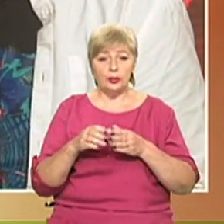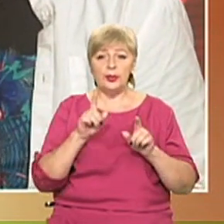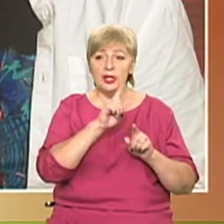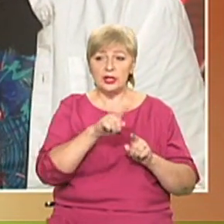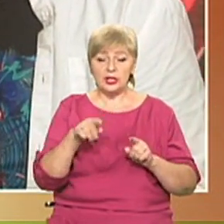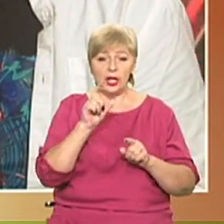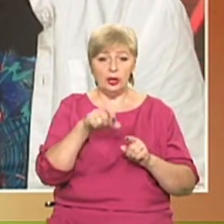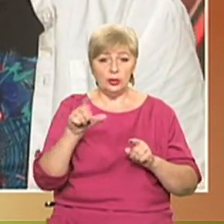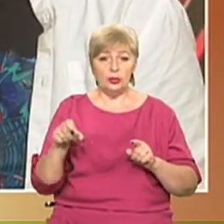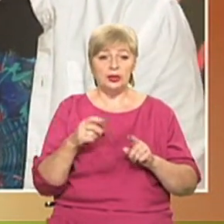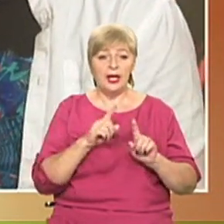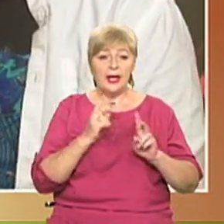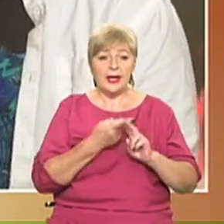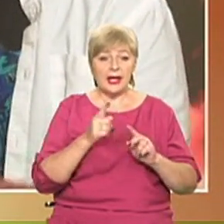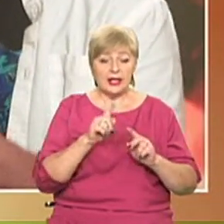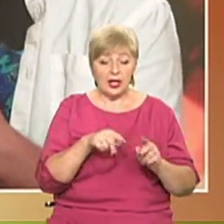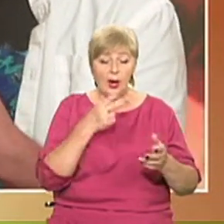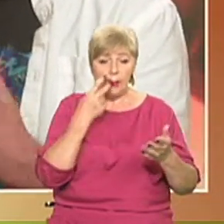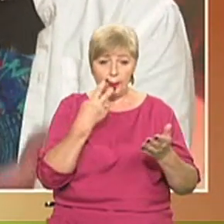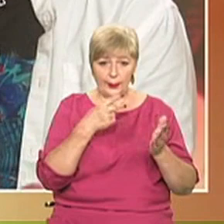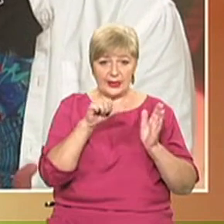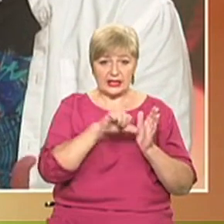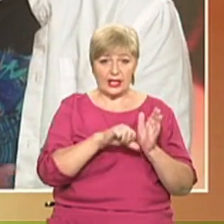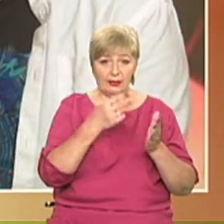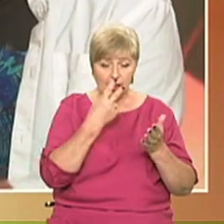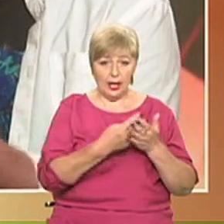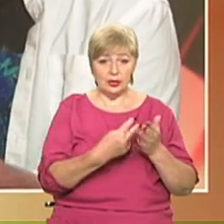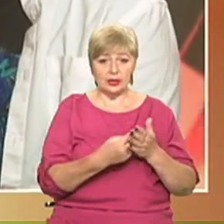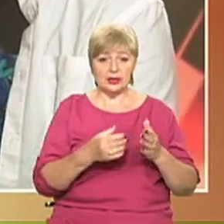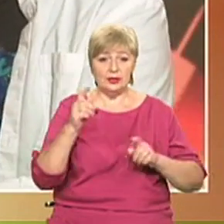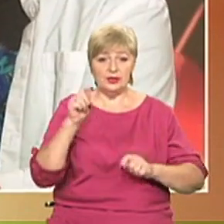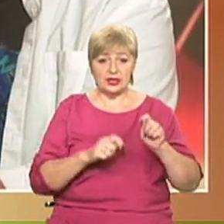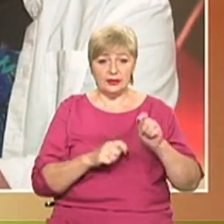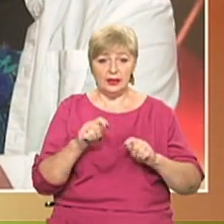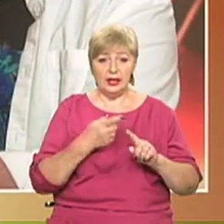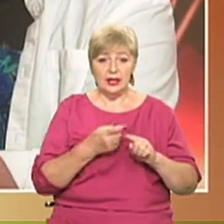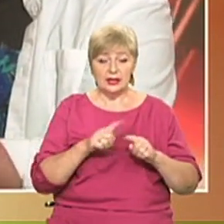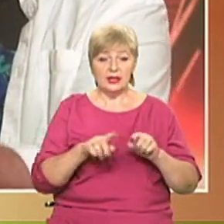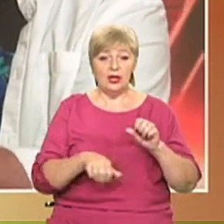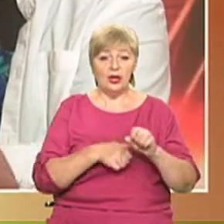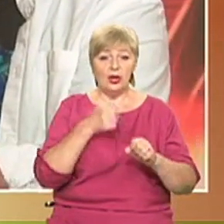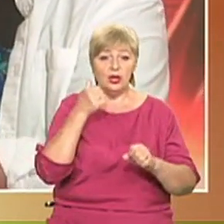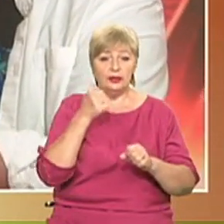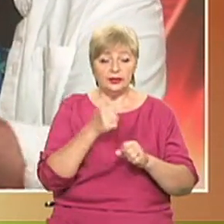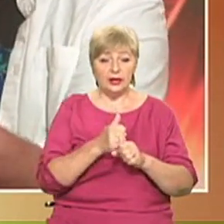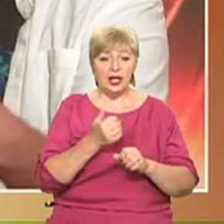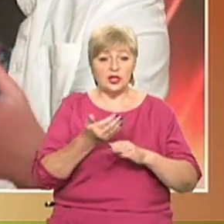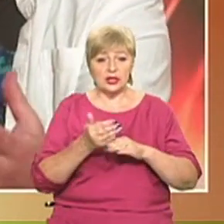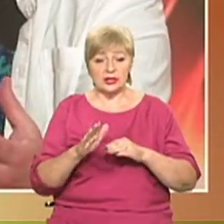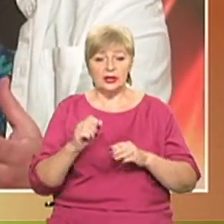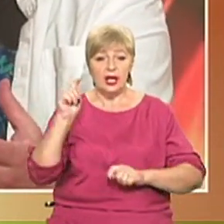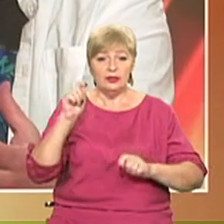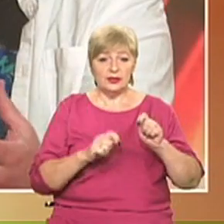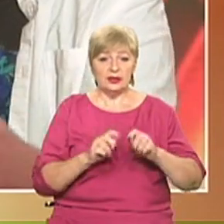той контент, який представляється в фестивалі, це є його лише частиною. Сама головна частина – це фестиваль як